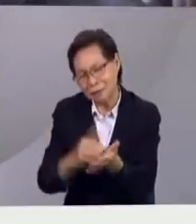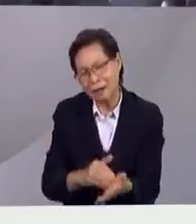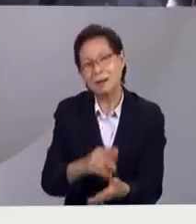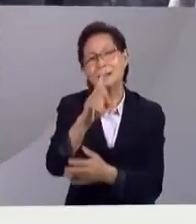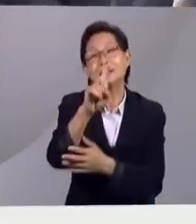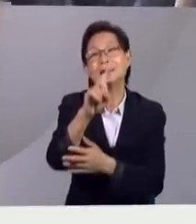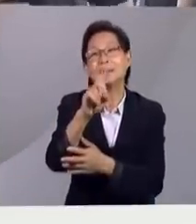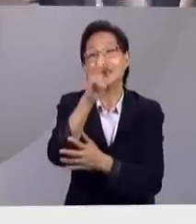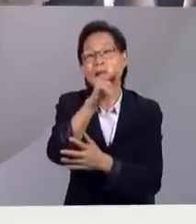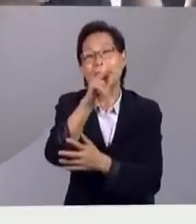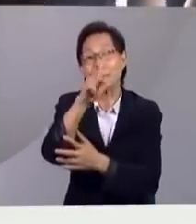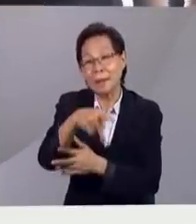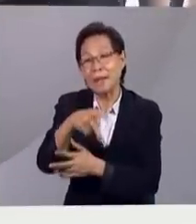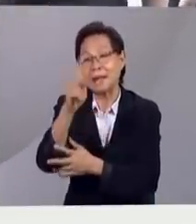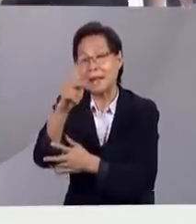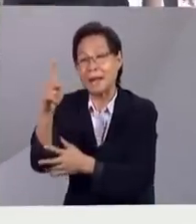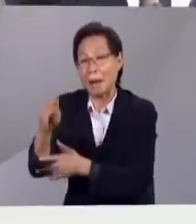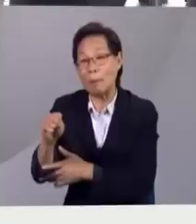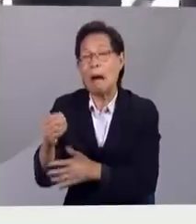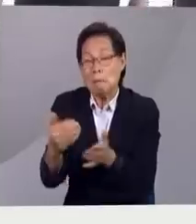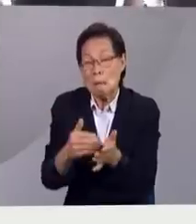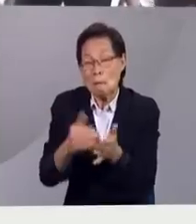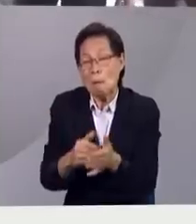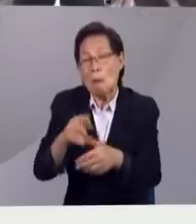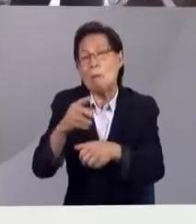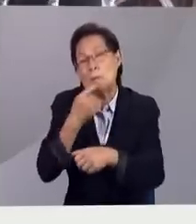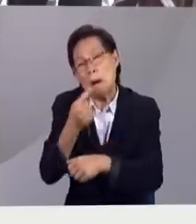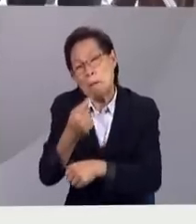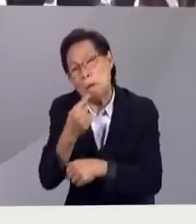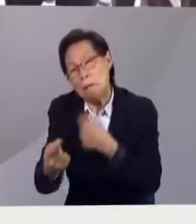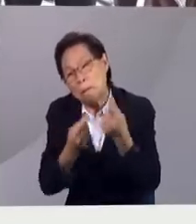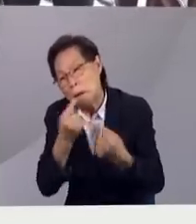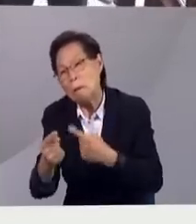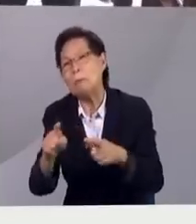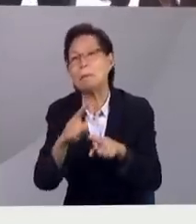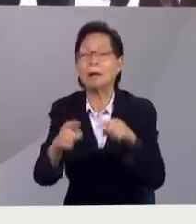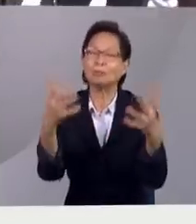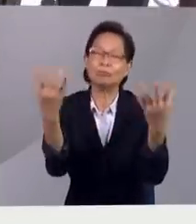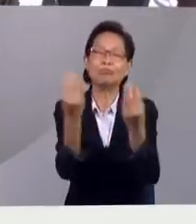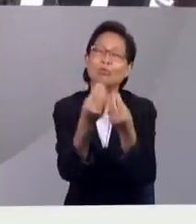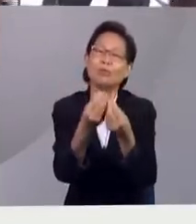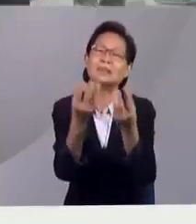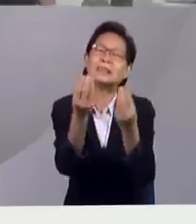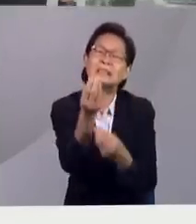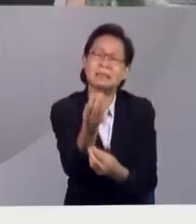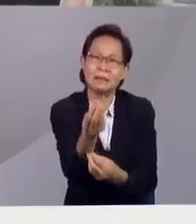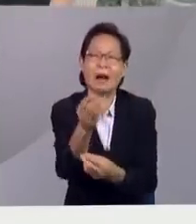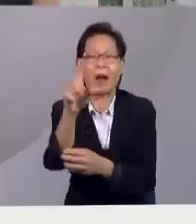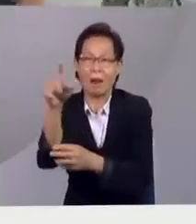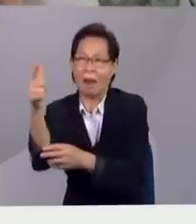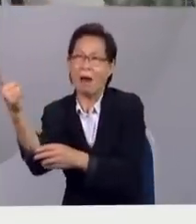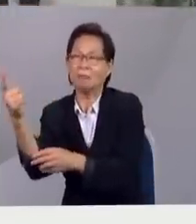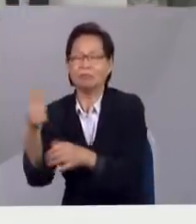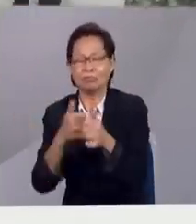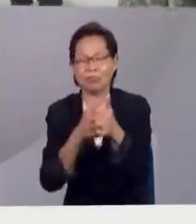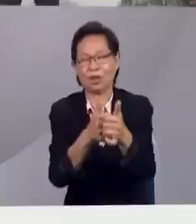pun berkali-kali tegaskan. Jadi masih ada, tetapi jumlahnya terlalu kecil. Yang lain saya kira patuh kepada